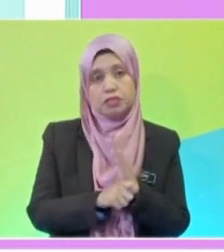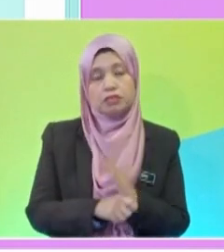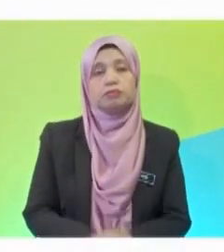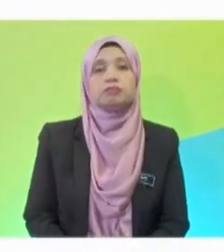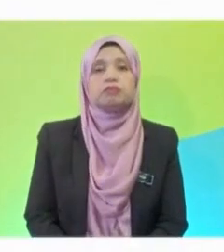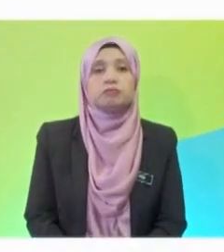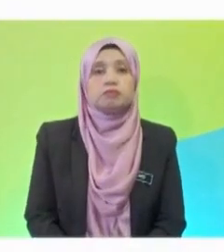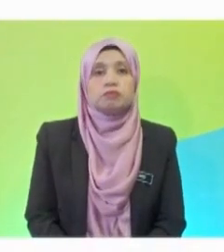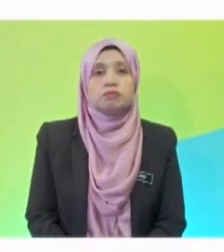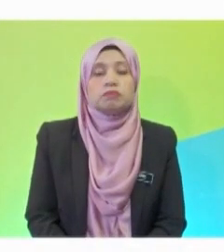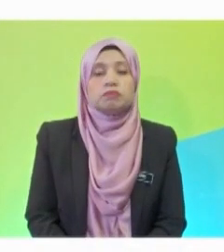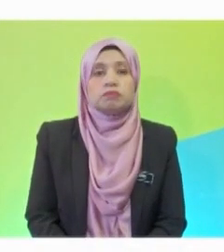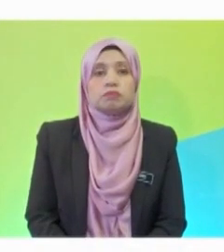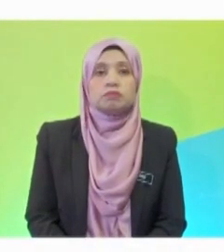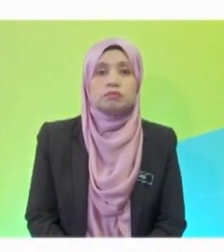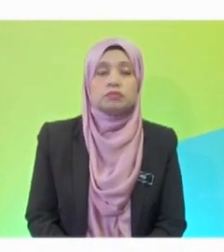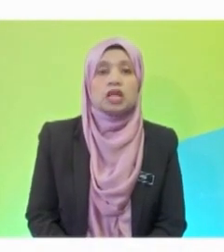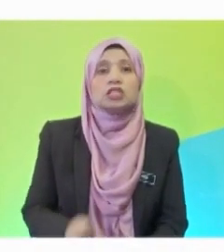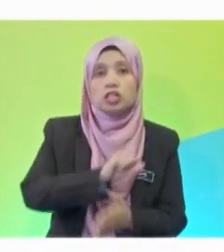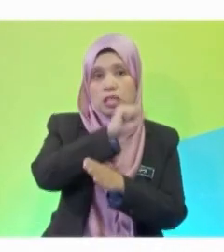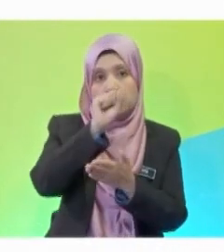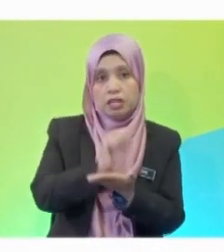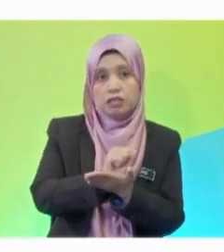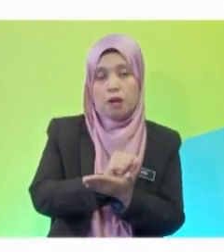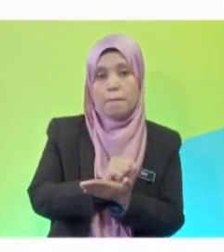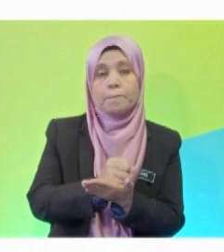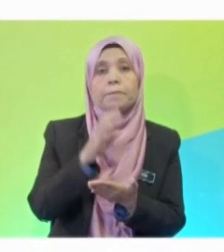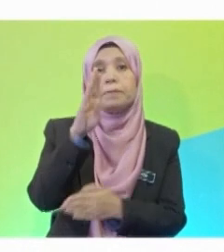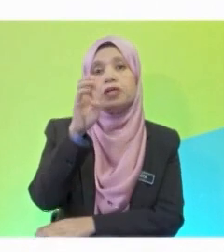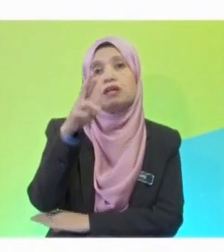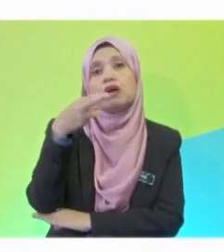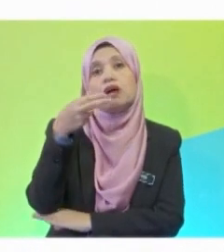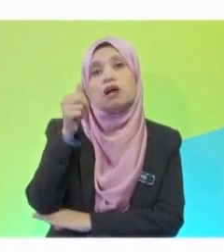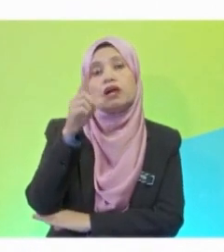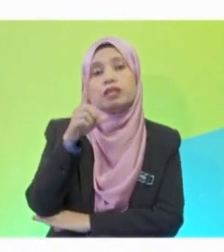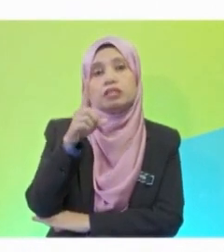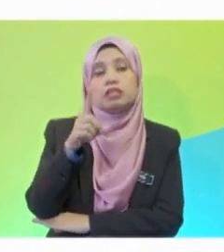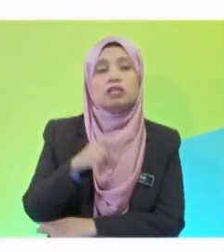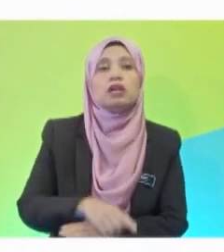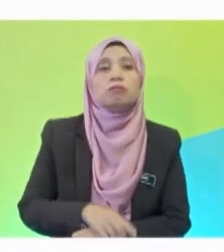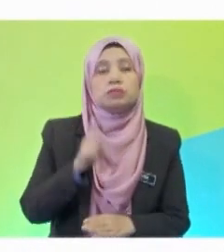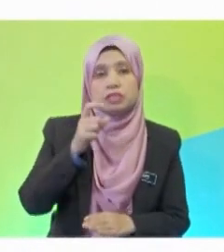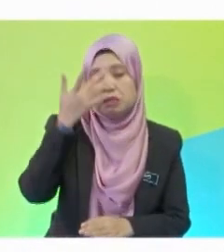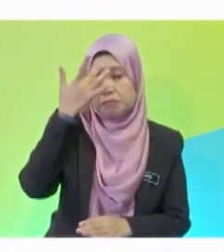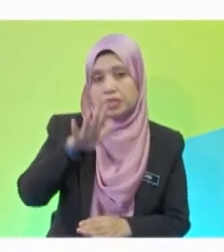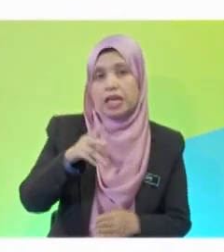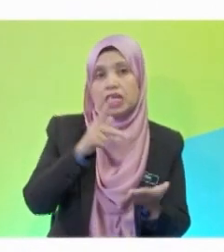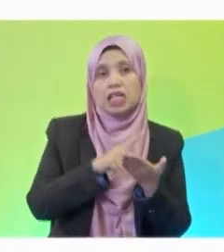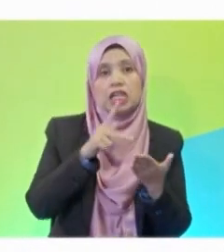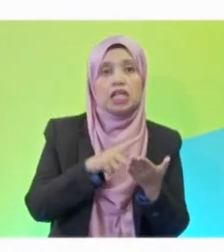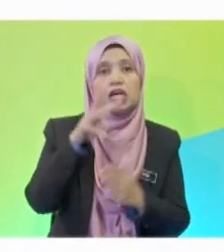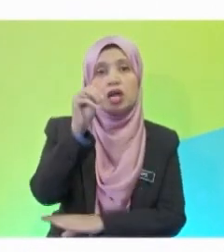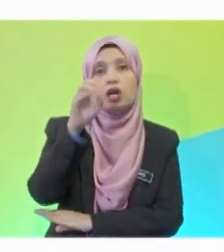sini. Okey? Syarikat berhad pula. Seterusnya adalah syarikat berhad. Di sini awak kena pandai mengira